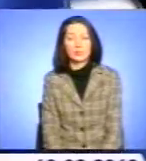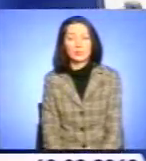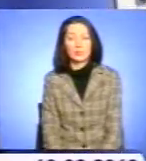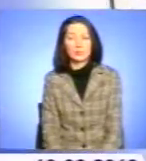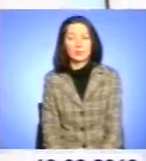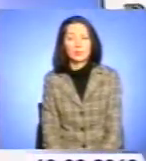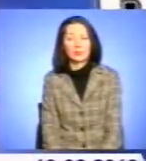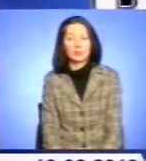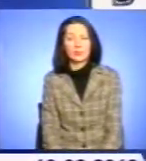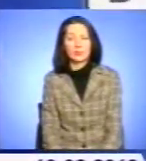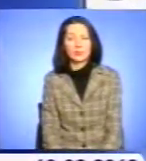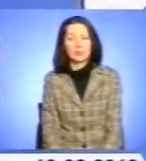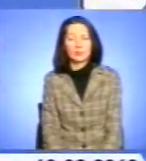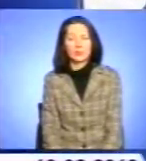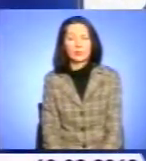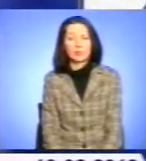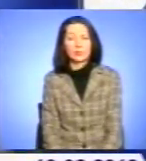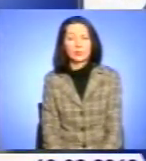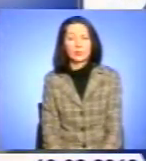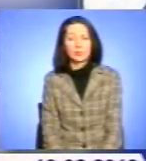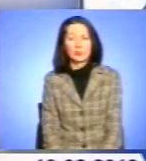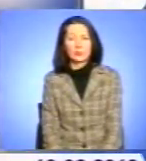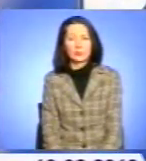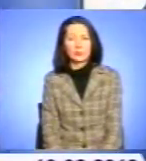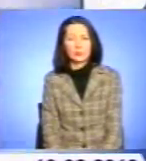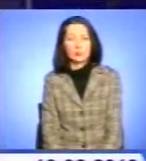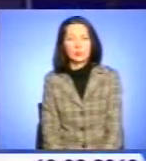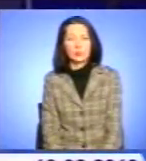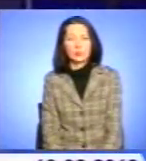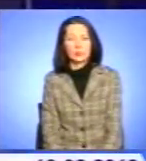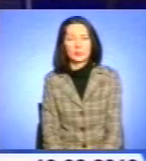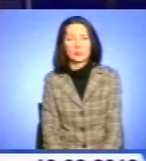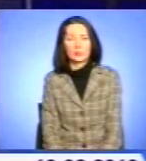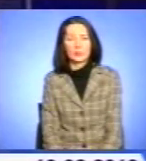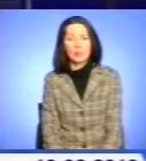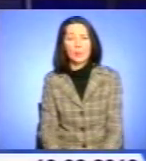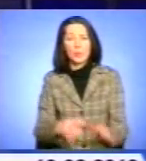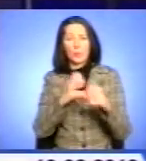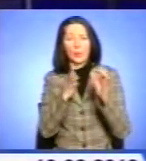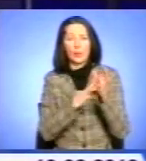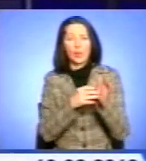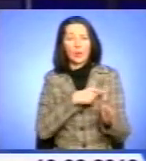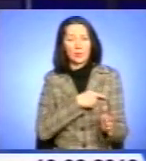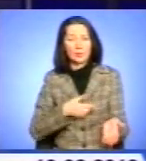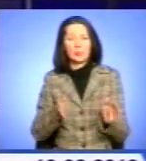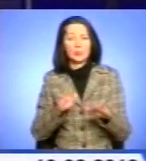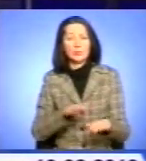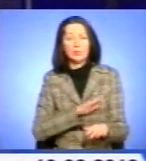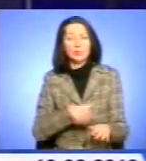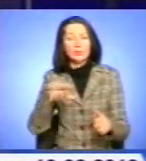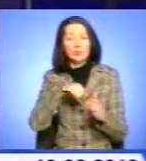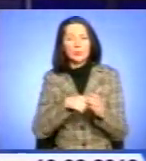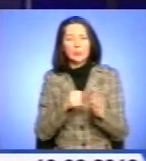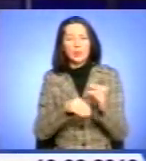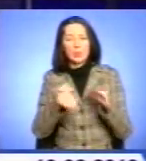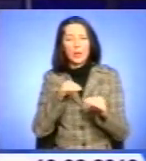– 19 депутатів залишаються невведеними до